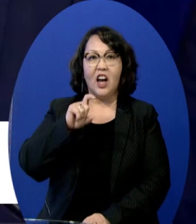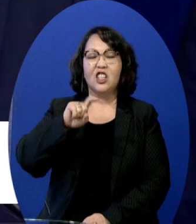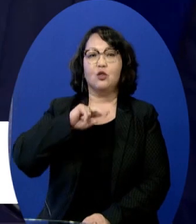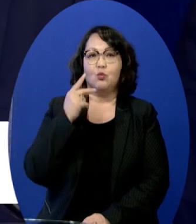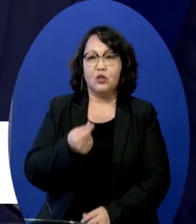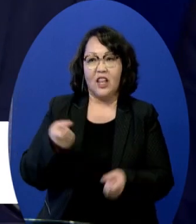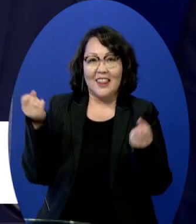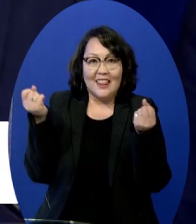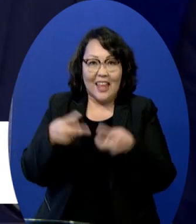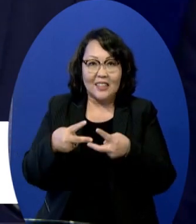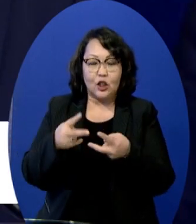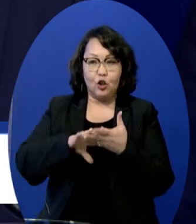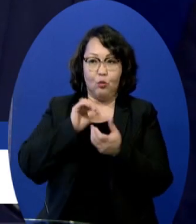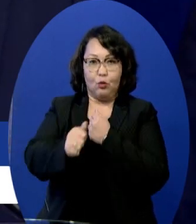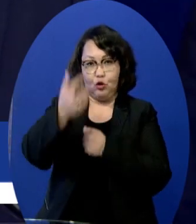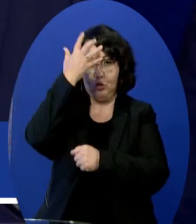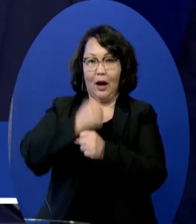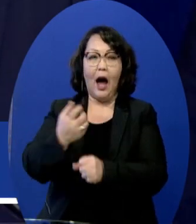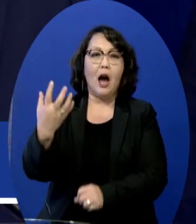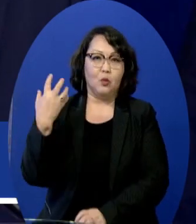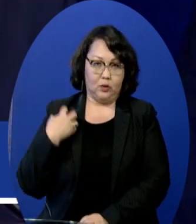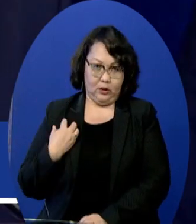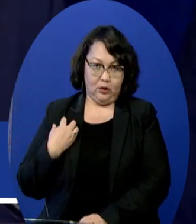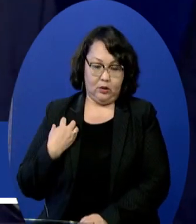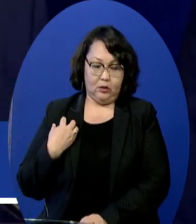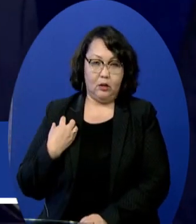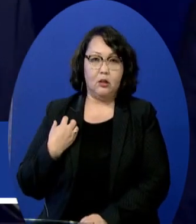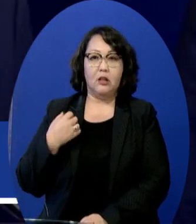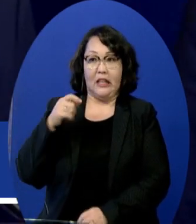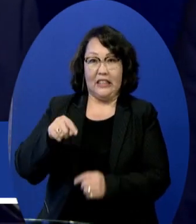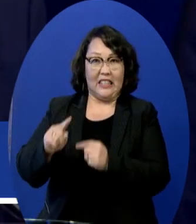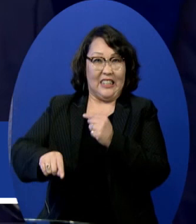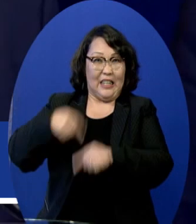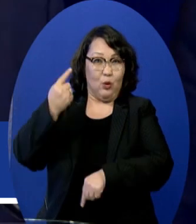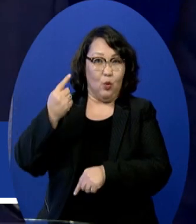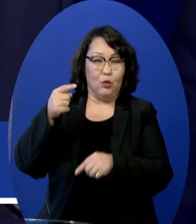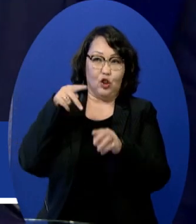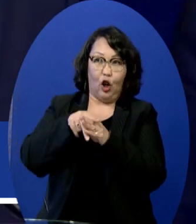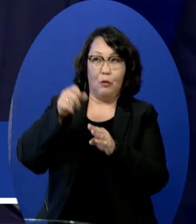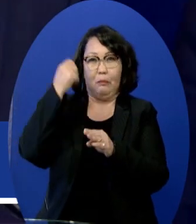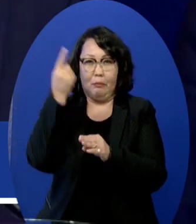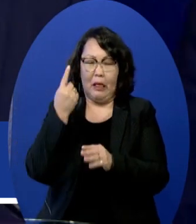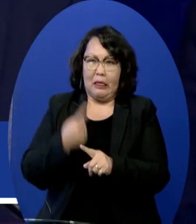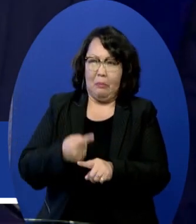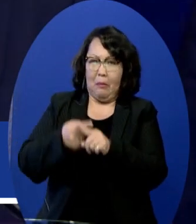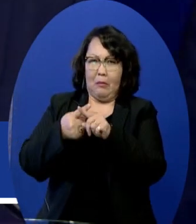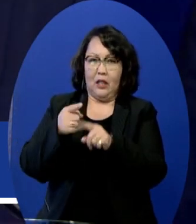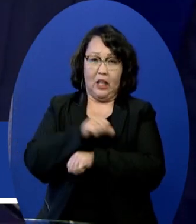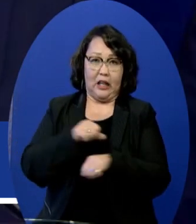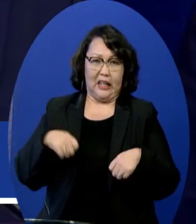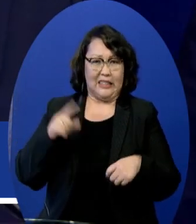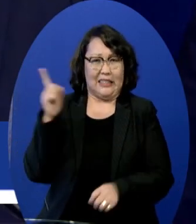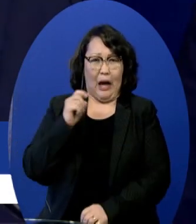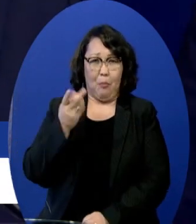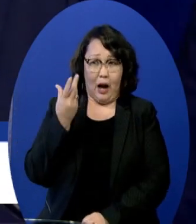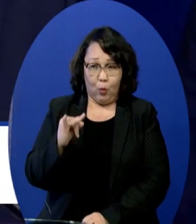хэмжээнд төрөөс төлбөрийг хариуцна. За энэ хэрэглэгээс сэтэрсэн тохиолдолд хэрэглэгч өөрөө хариуцахаар